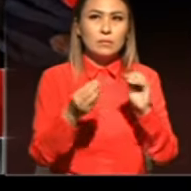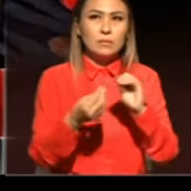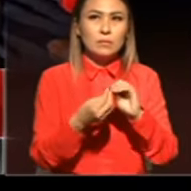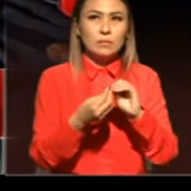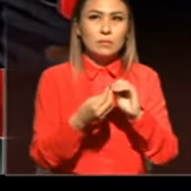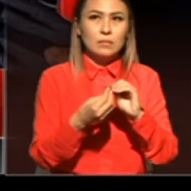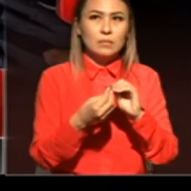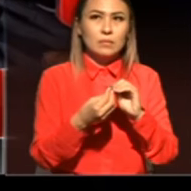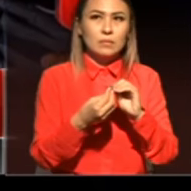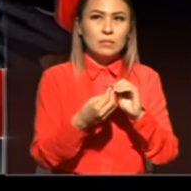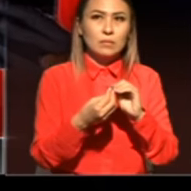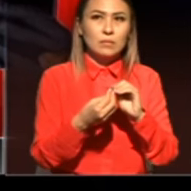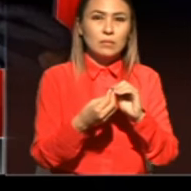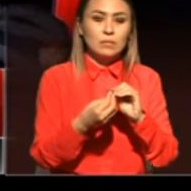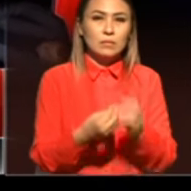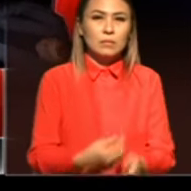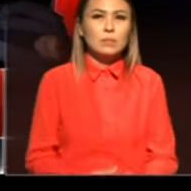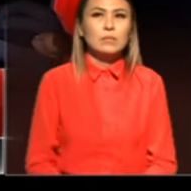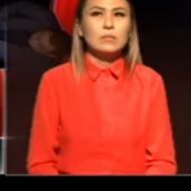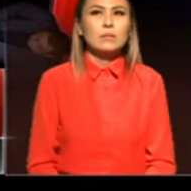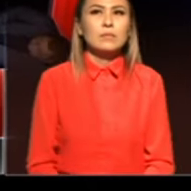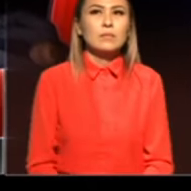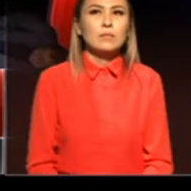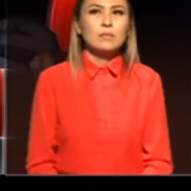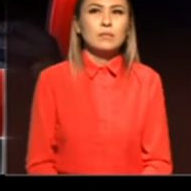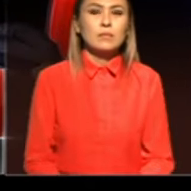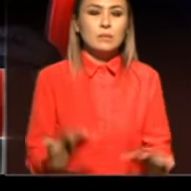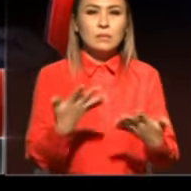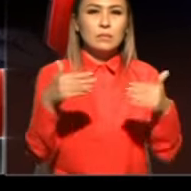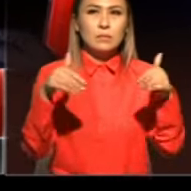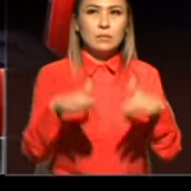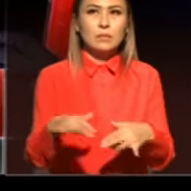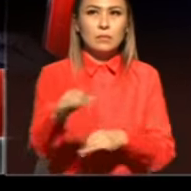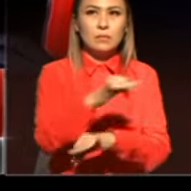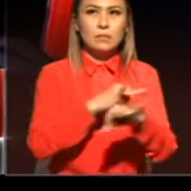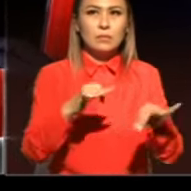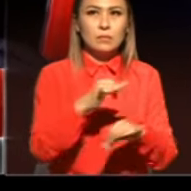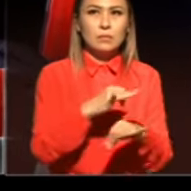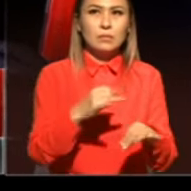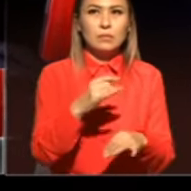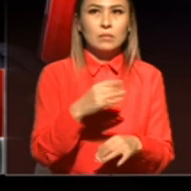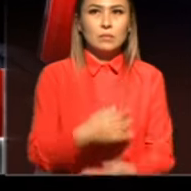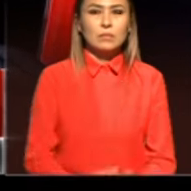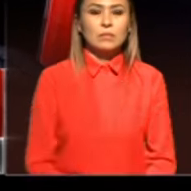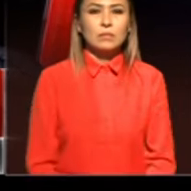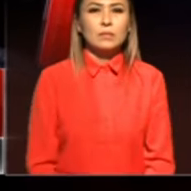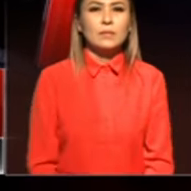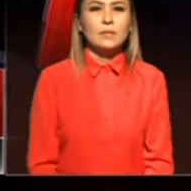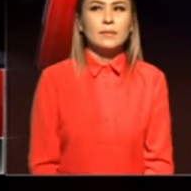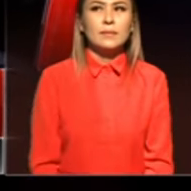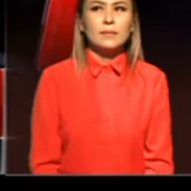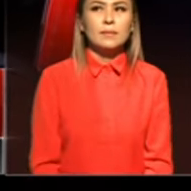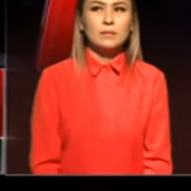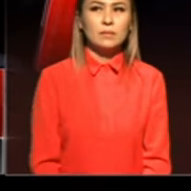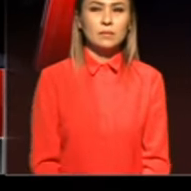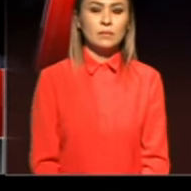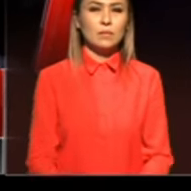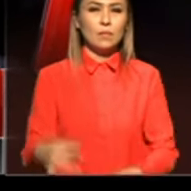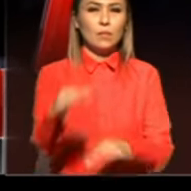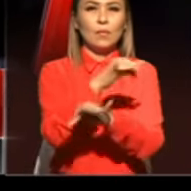үлкен құбылыс, жүйелік құбылыс. Соны біз қалай шешеміз, неге талқыламаймыз? Сондай мәселелер қойылады. Оны біз неге талқылағаннан түк